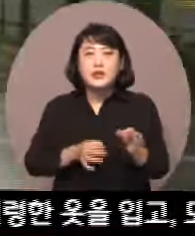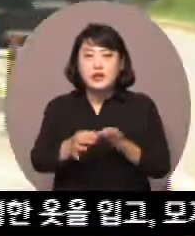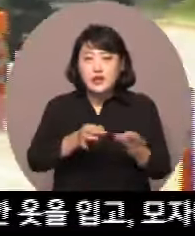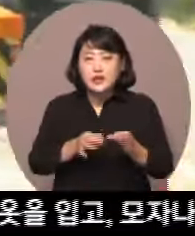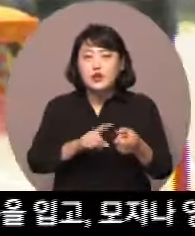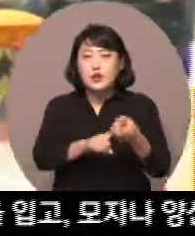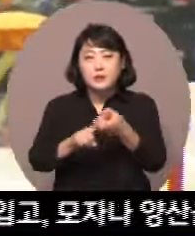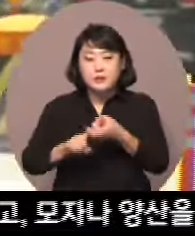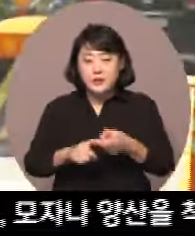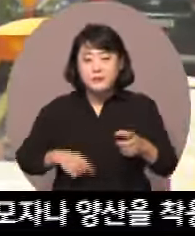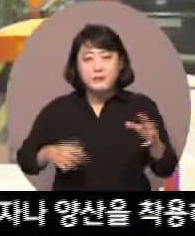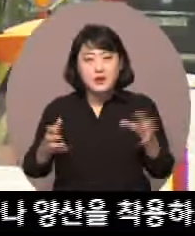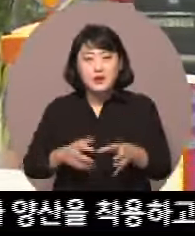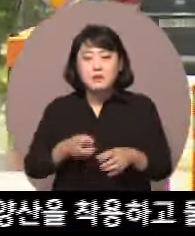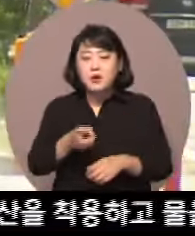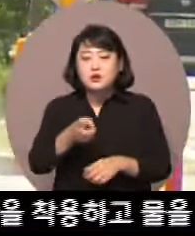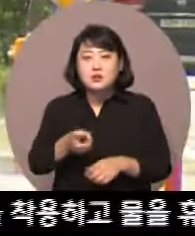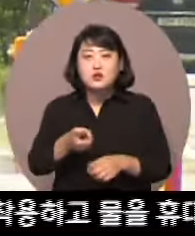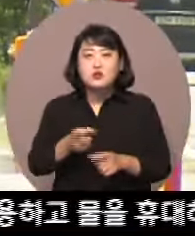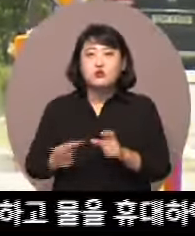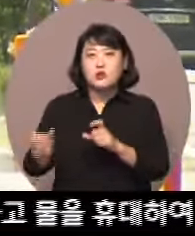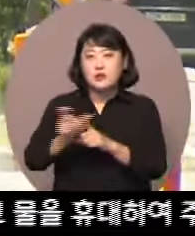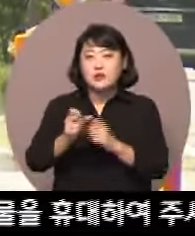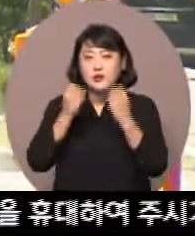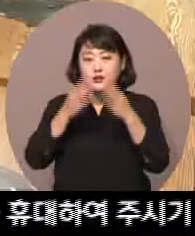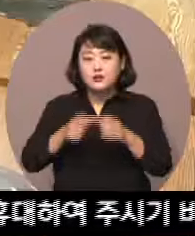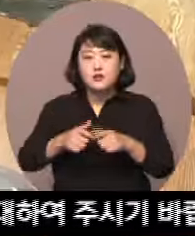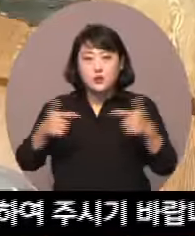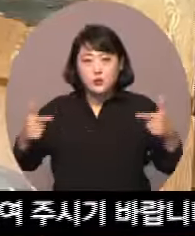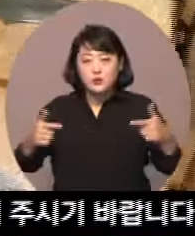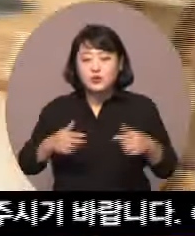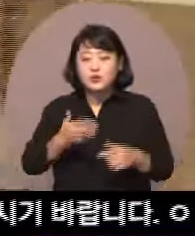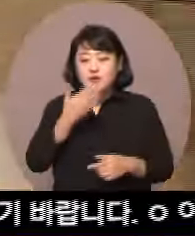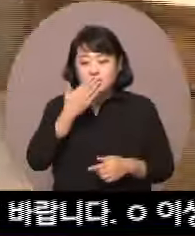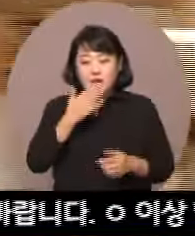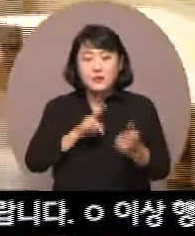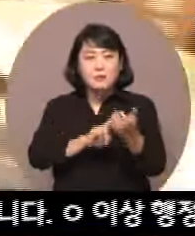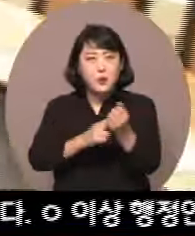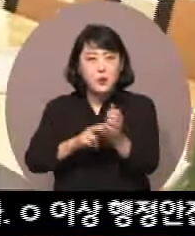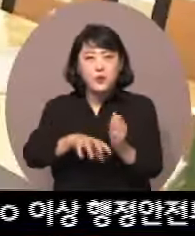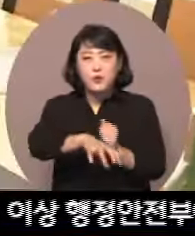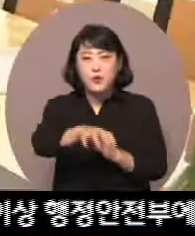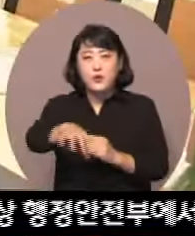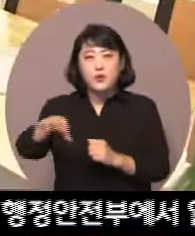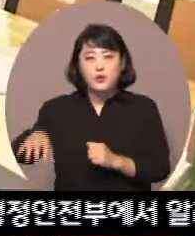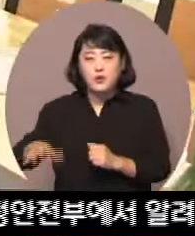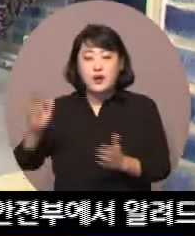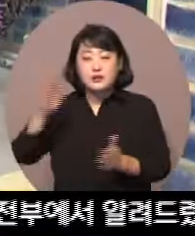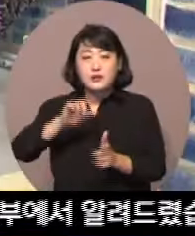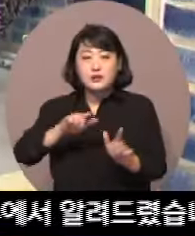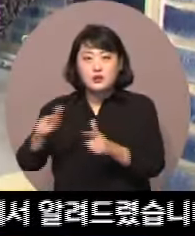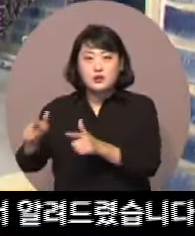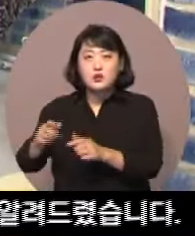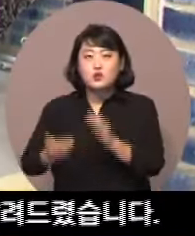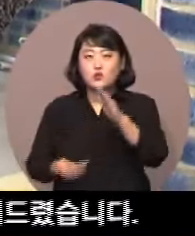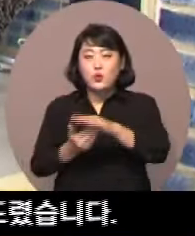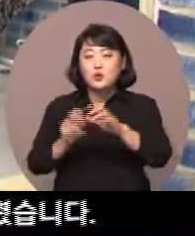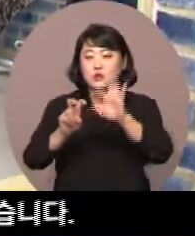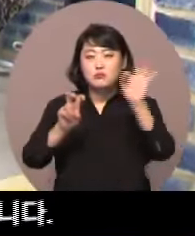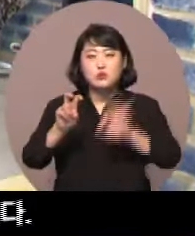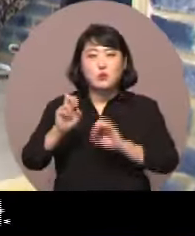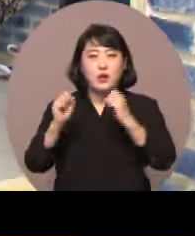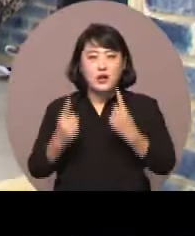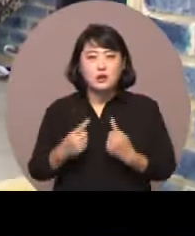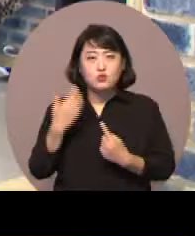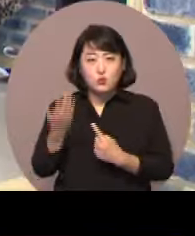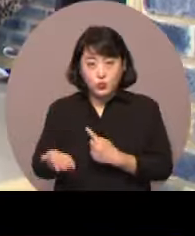등과 협력해 버스 노선을 신설하고 식당과 미용실 등 인근 업체들이 학생들에게 최대 20%